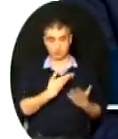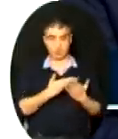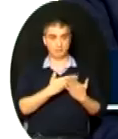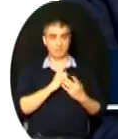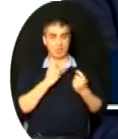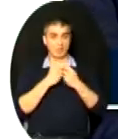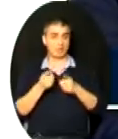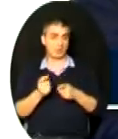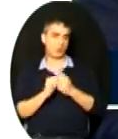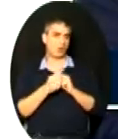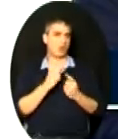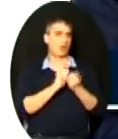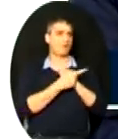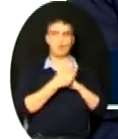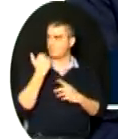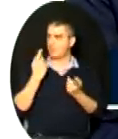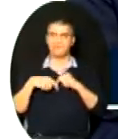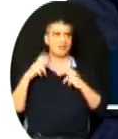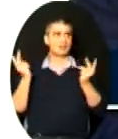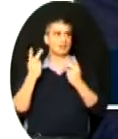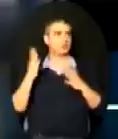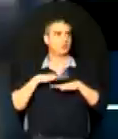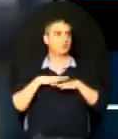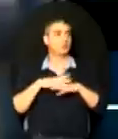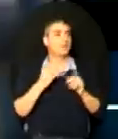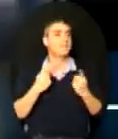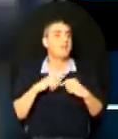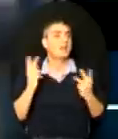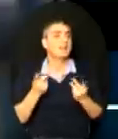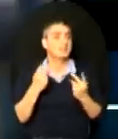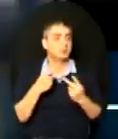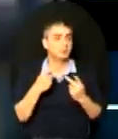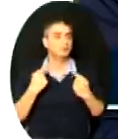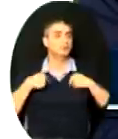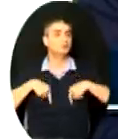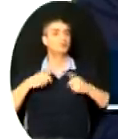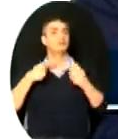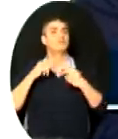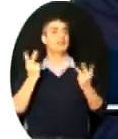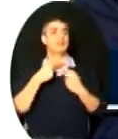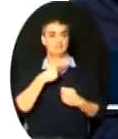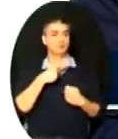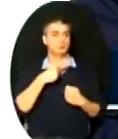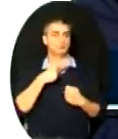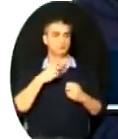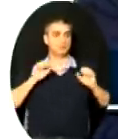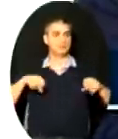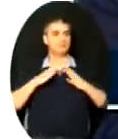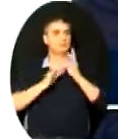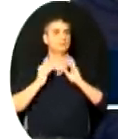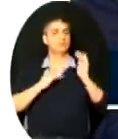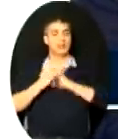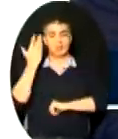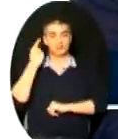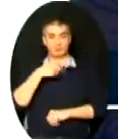בלתי תלוי, או להפך, מדובר פה ביועץ... אבל הייתה ועדת איתור מקצועית. ועדת איתור שיור ועדת האיתור, נשיא בית המשפט העליון